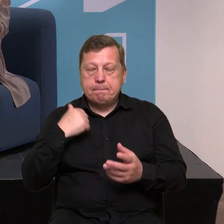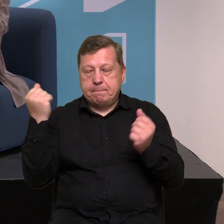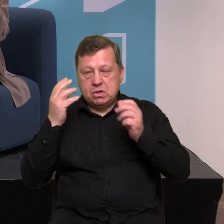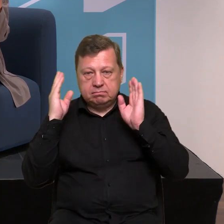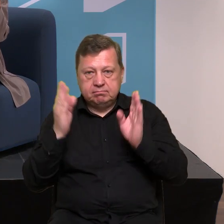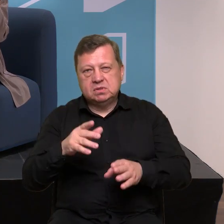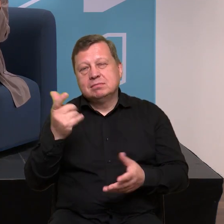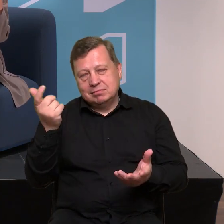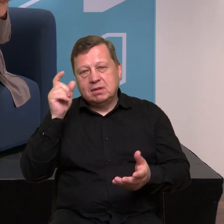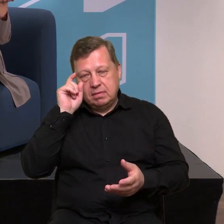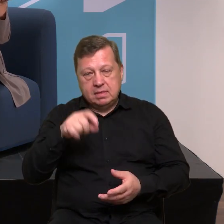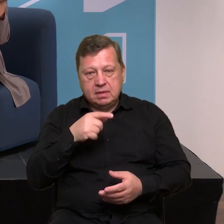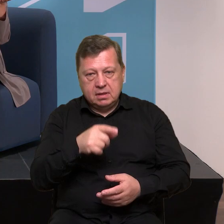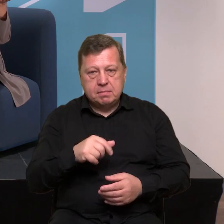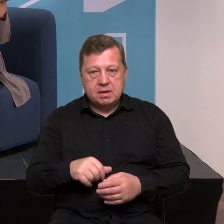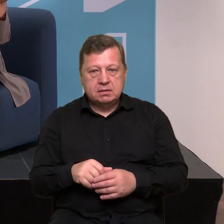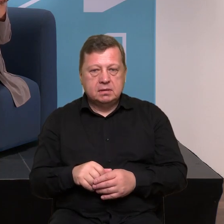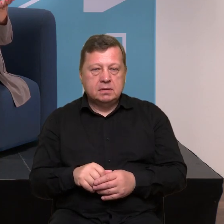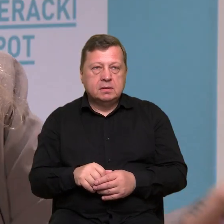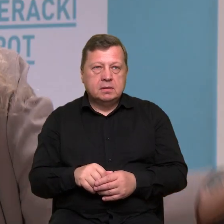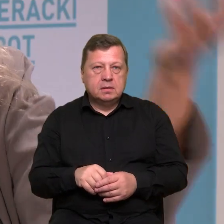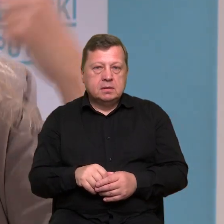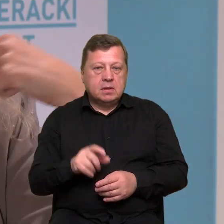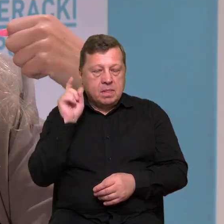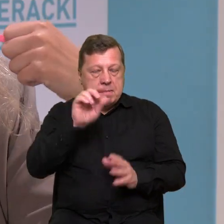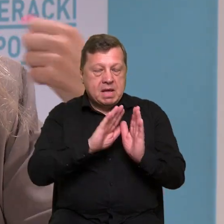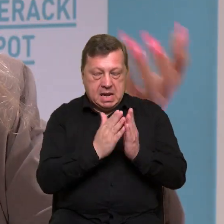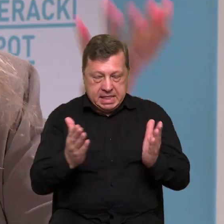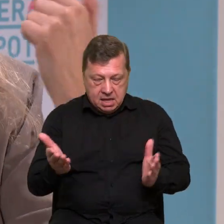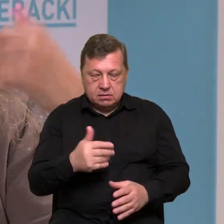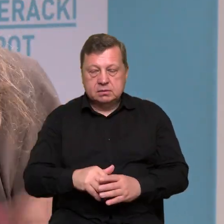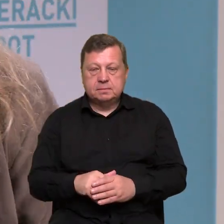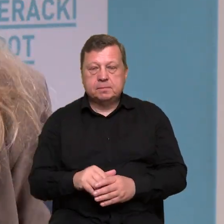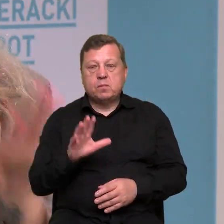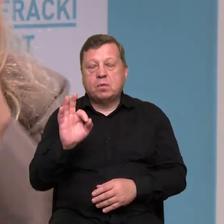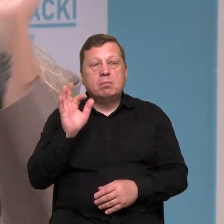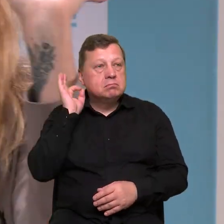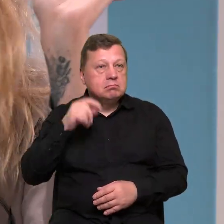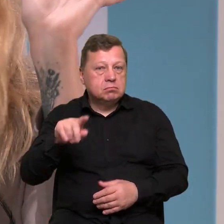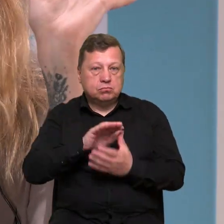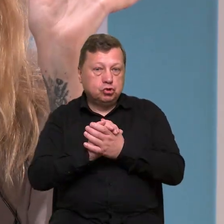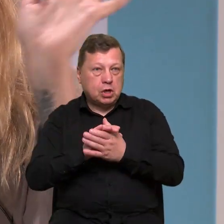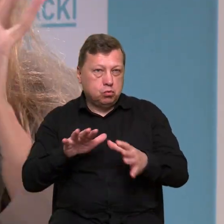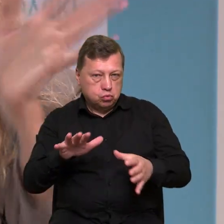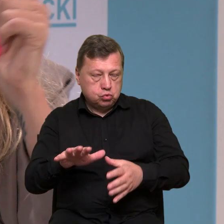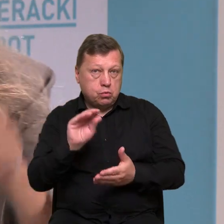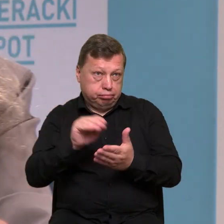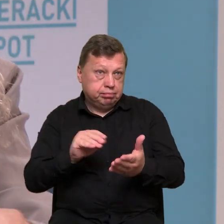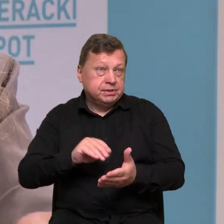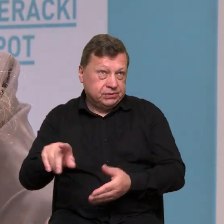sfokusowana na niemiecką, skupiona na niemieckiej literaturze, bo dużo moich przyjaciółek